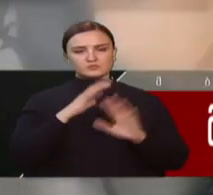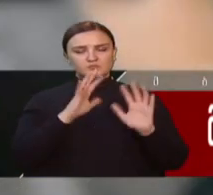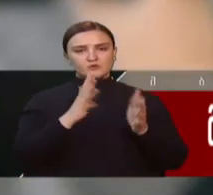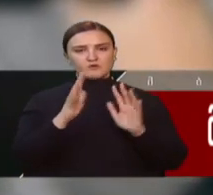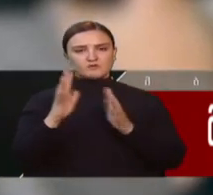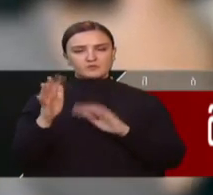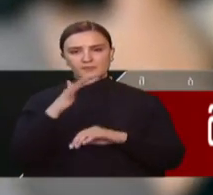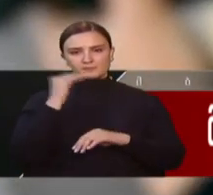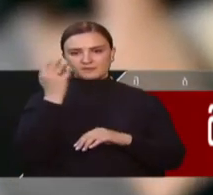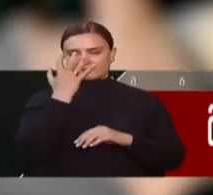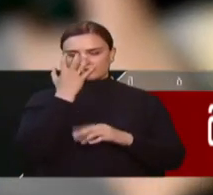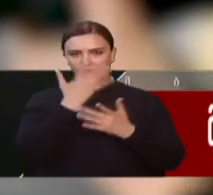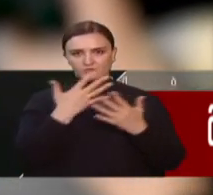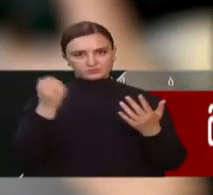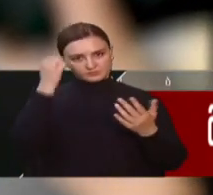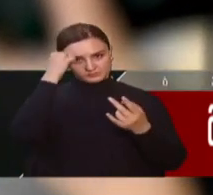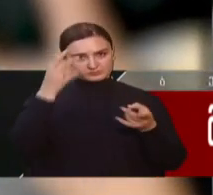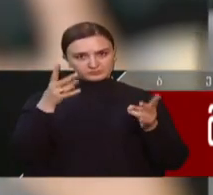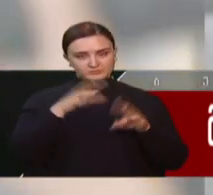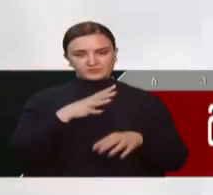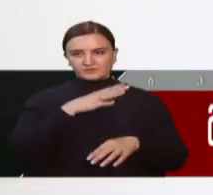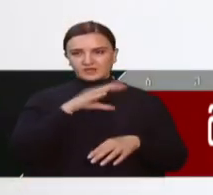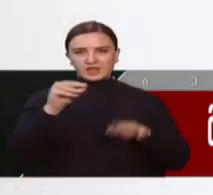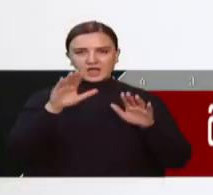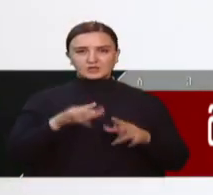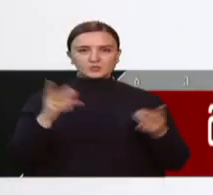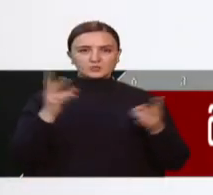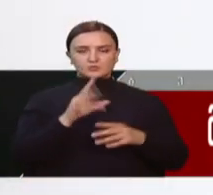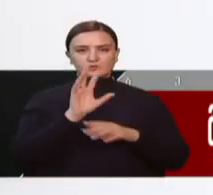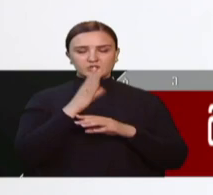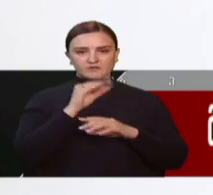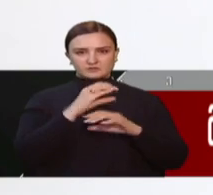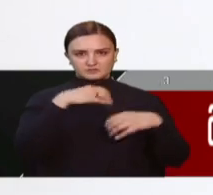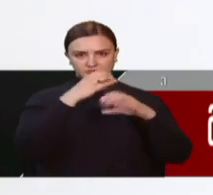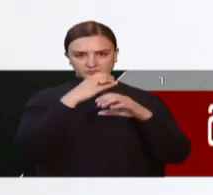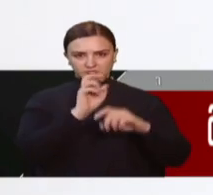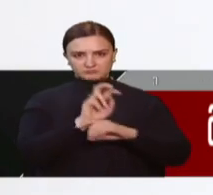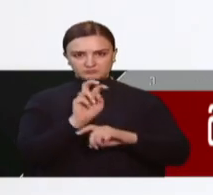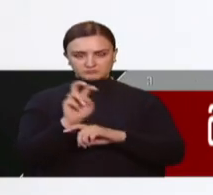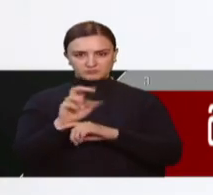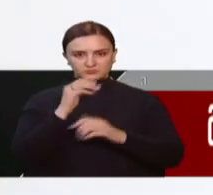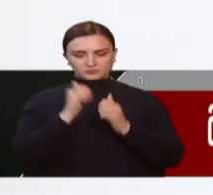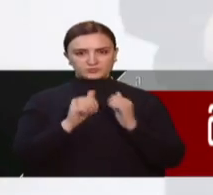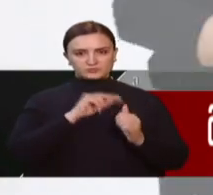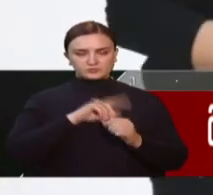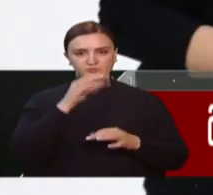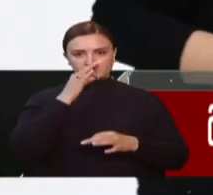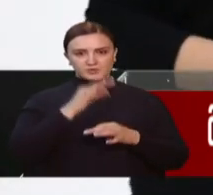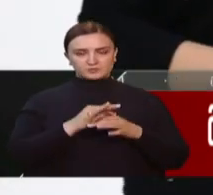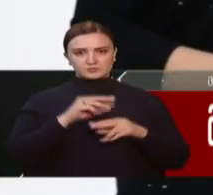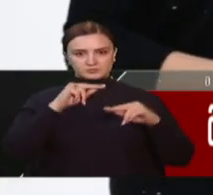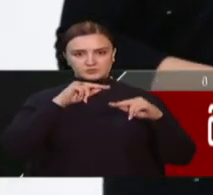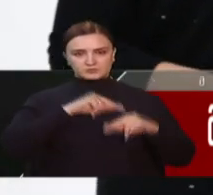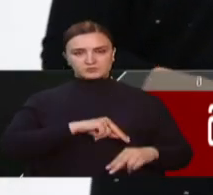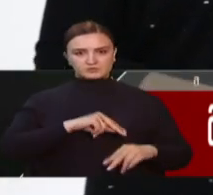amsakhveli araerti foto darcha. Titkmis qvelgan tskhelzertilshi Zura tavisi foto obyektivit epicentrshi mushaobda. Igi pasuhis mgebliani